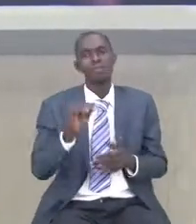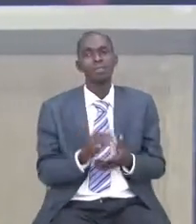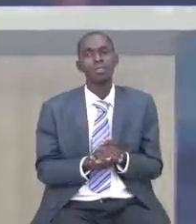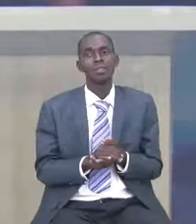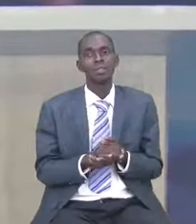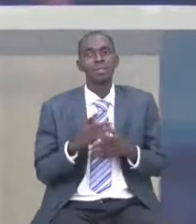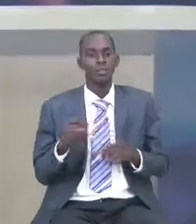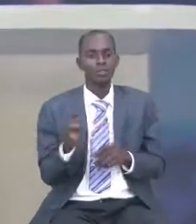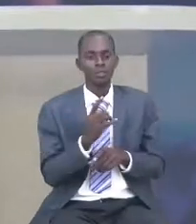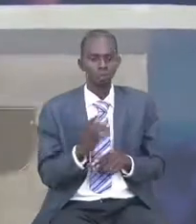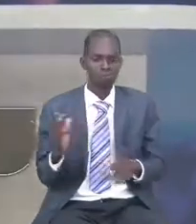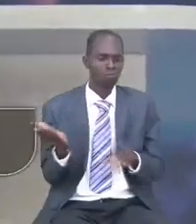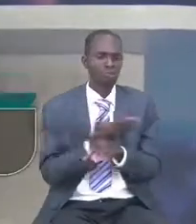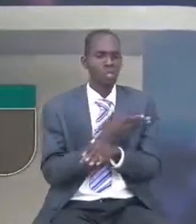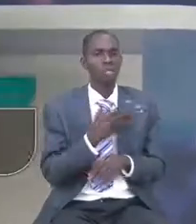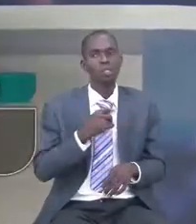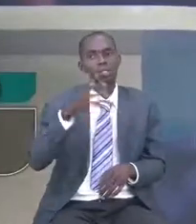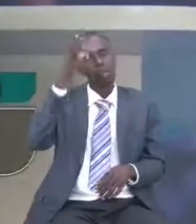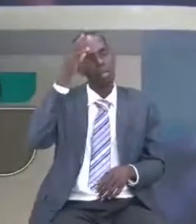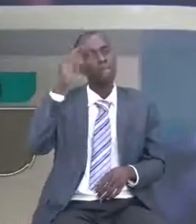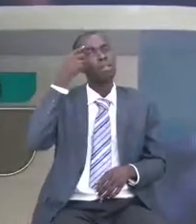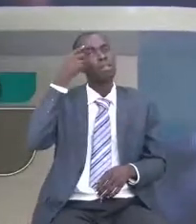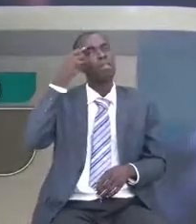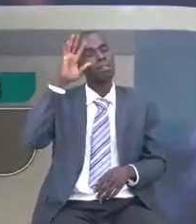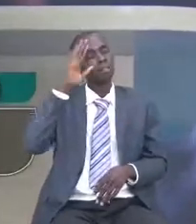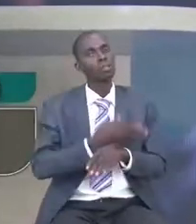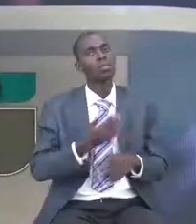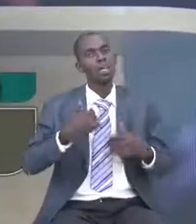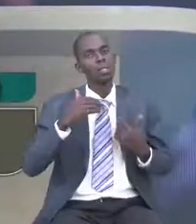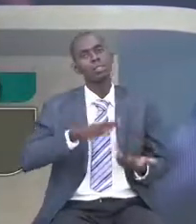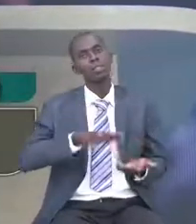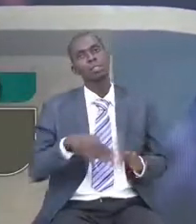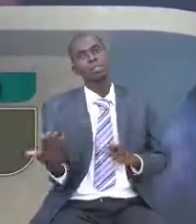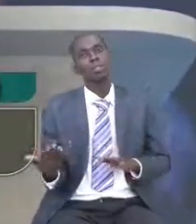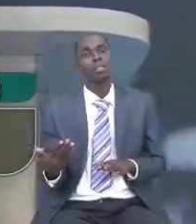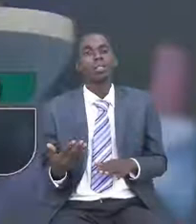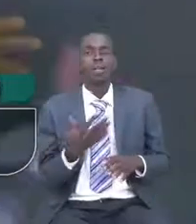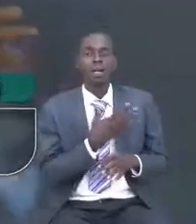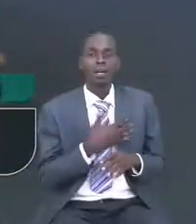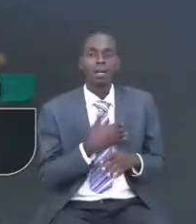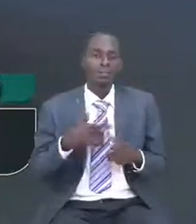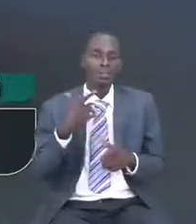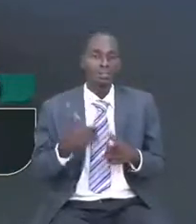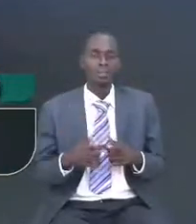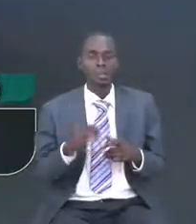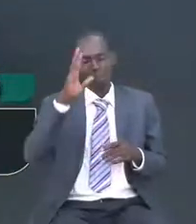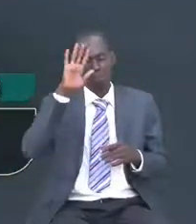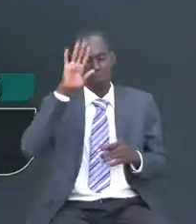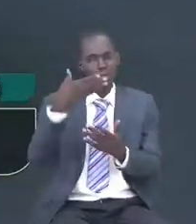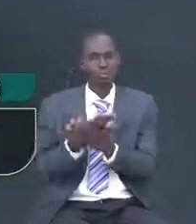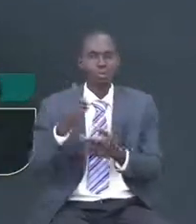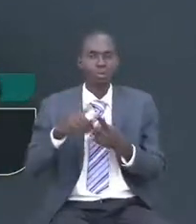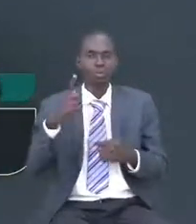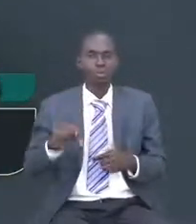l'ont renvoyé. Et le père pensait qu'il était mort. L'élimination. Ensuite, il est parvenu dans la main de Pharaon.